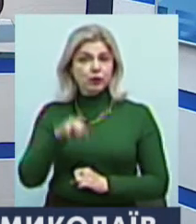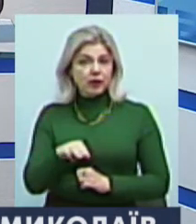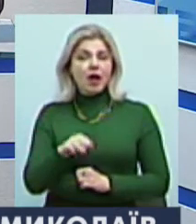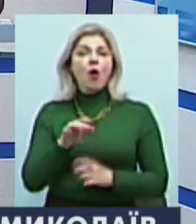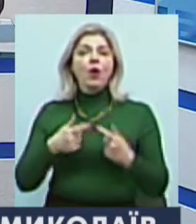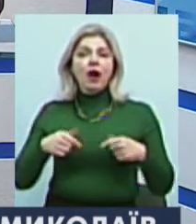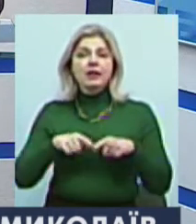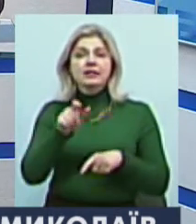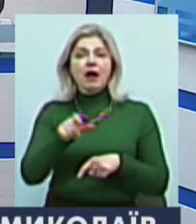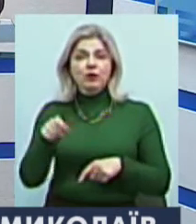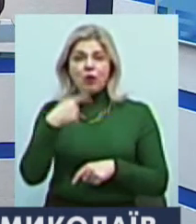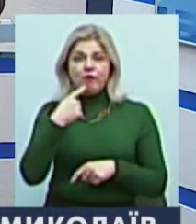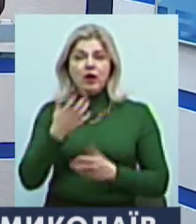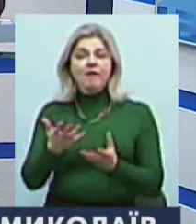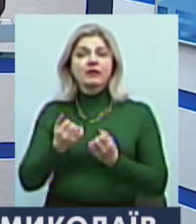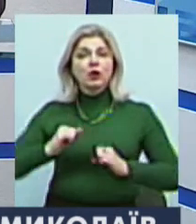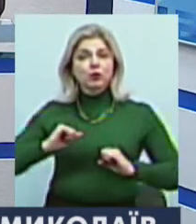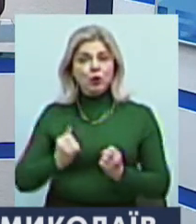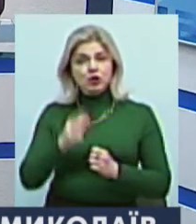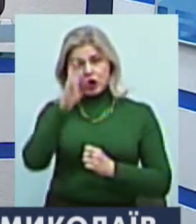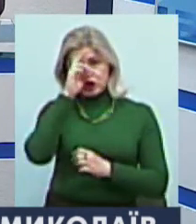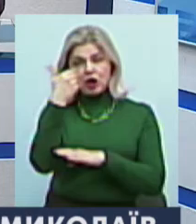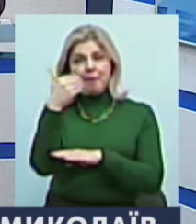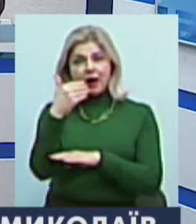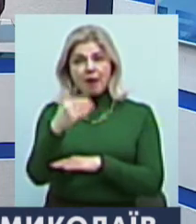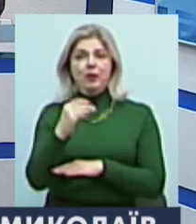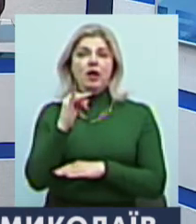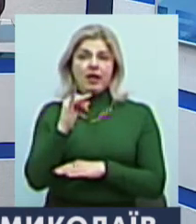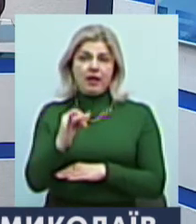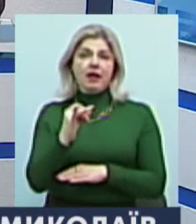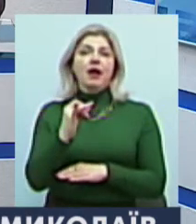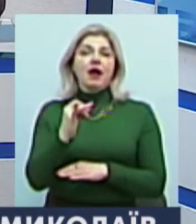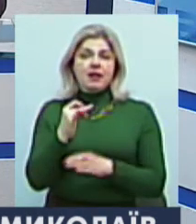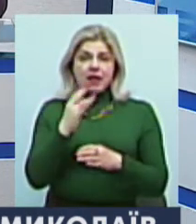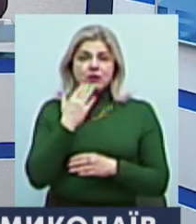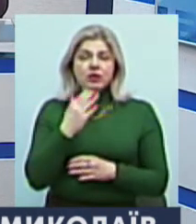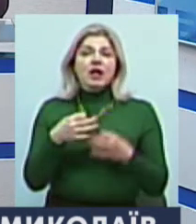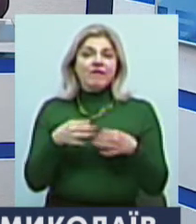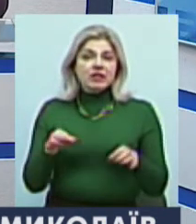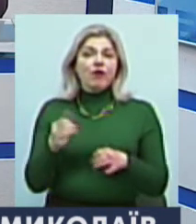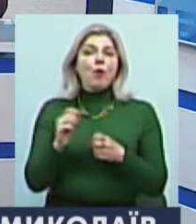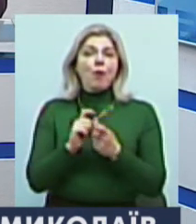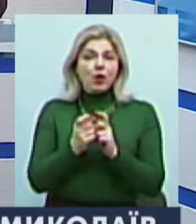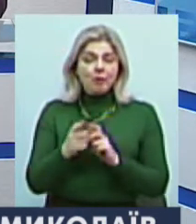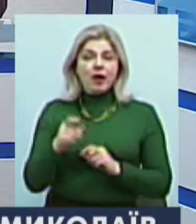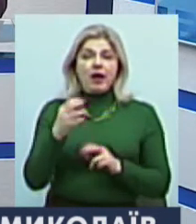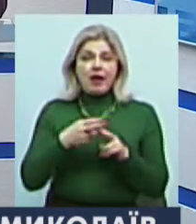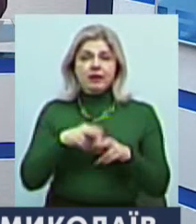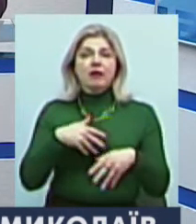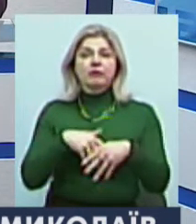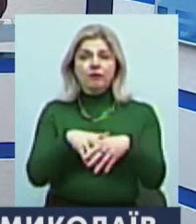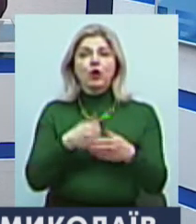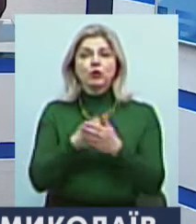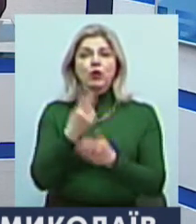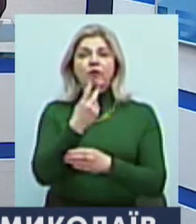Організатори говорять брати з собою друзів, державні прапори, стяги національно-визвольної боротьби. Триватиме смолоскипна хода до